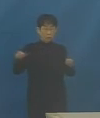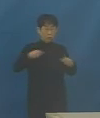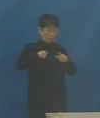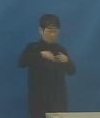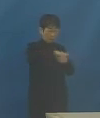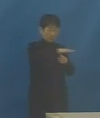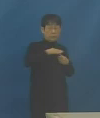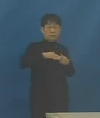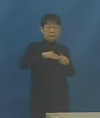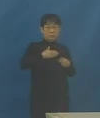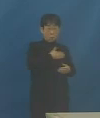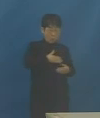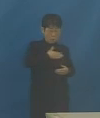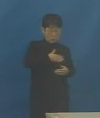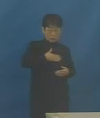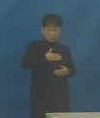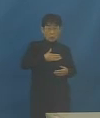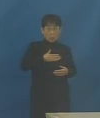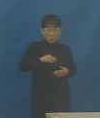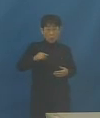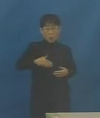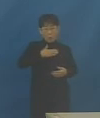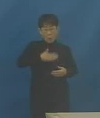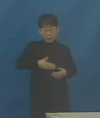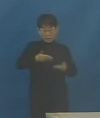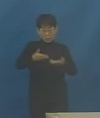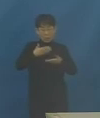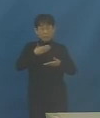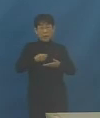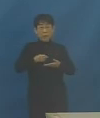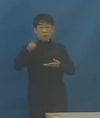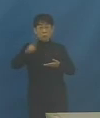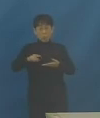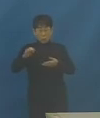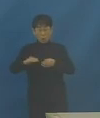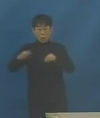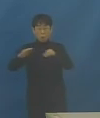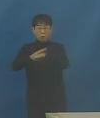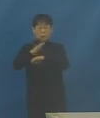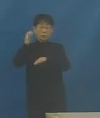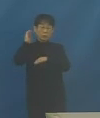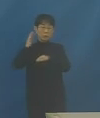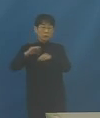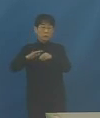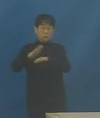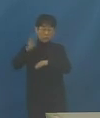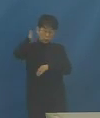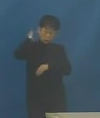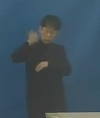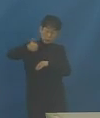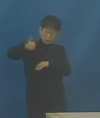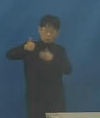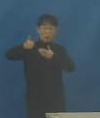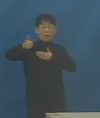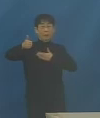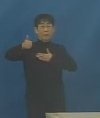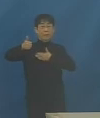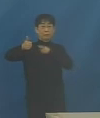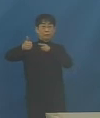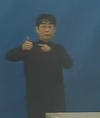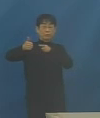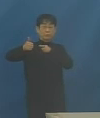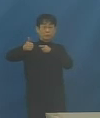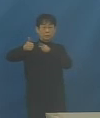分かってもらいたいと思いますねでその子と総理はわかっておられるのでマイ防止と充填措置ということに